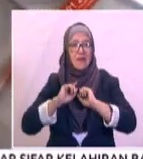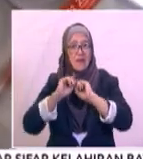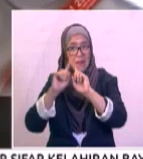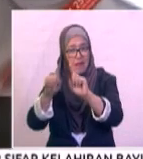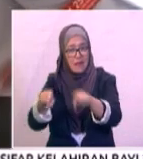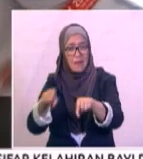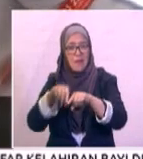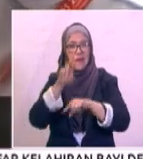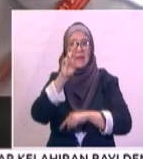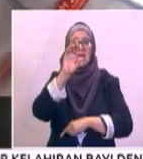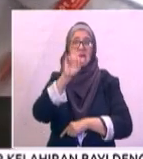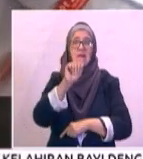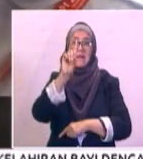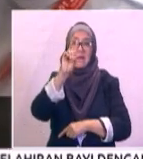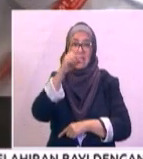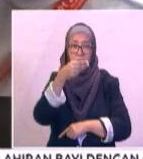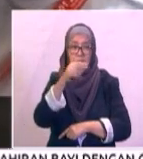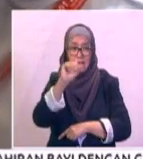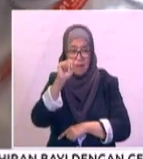Raudah.